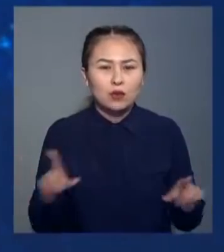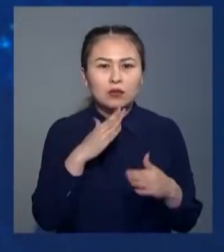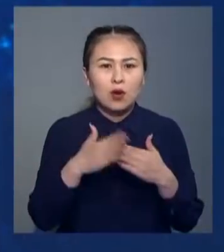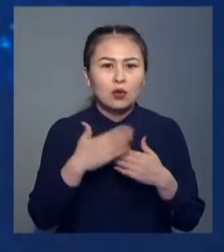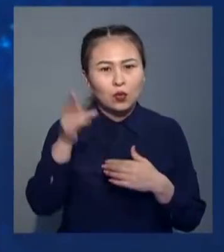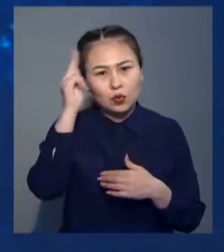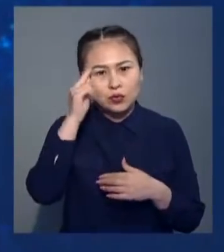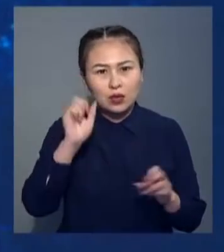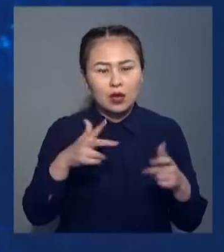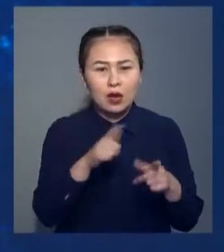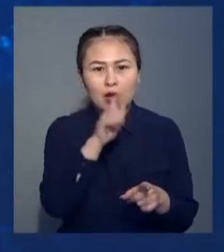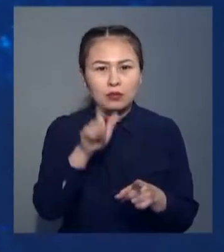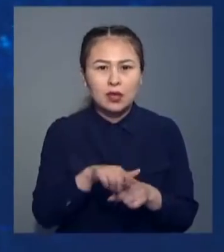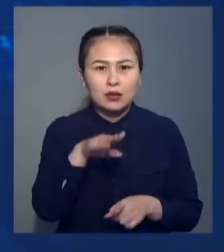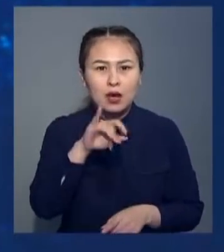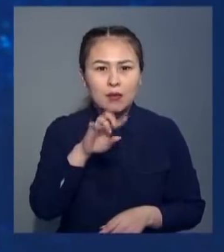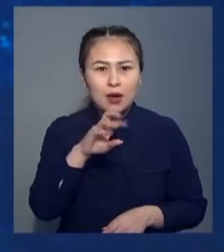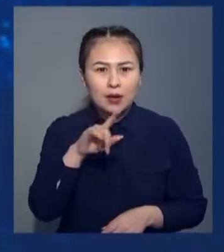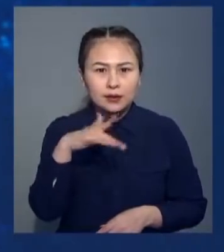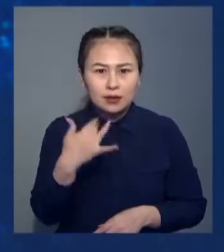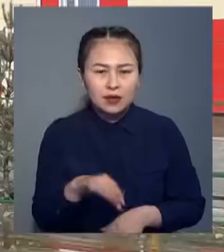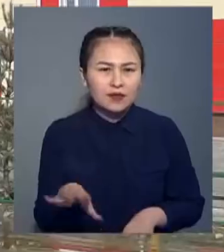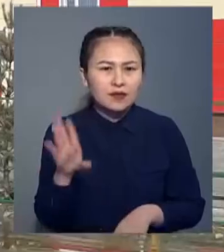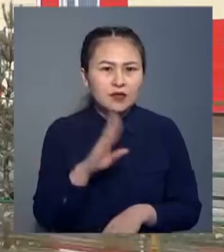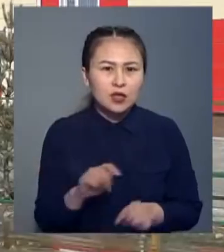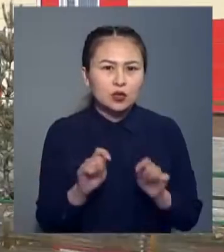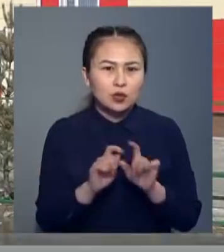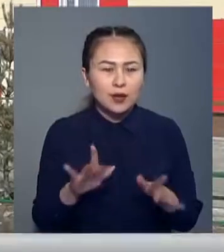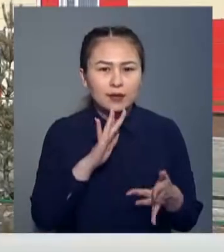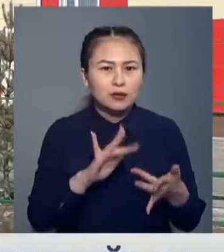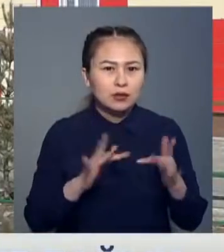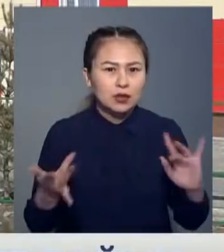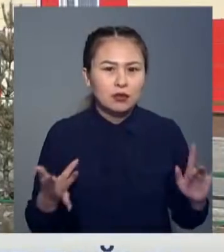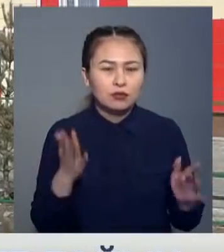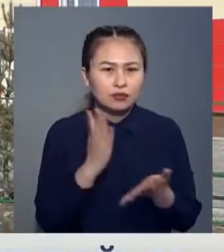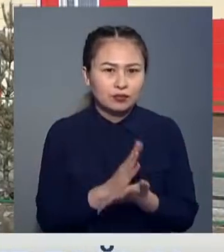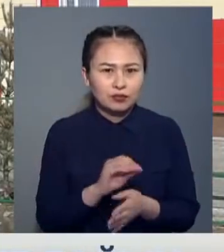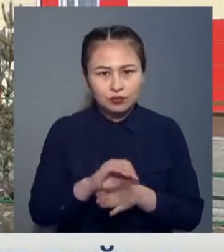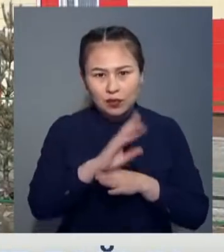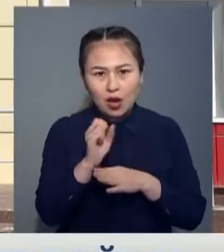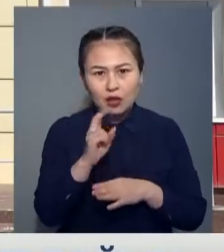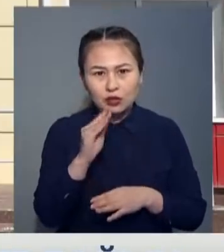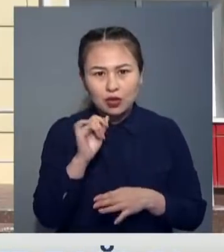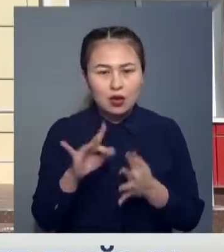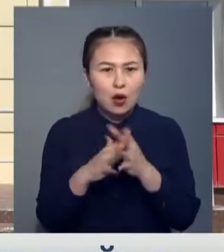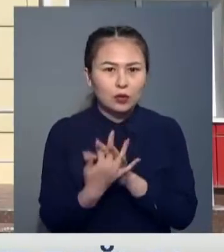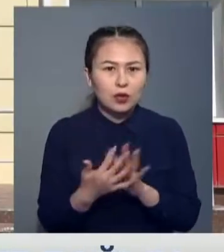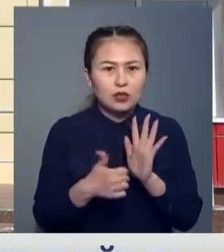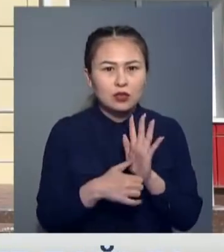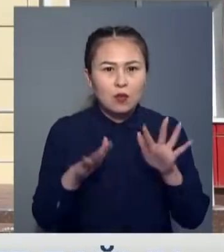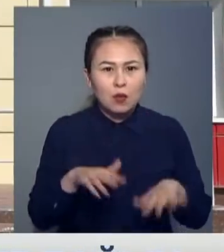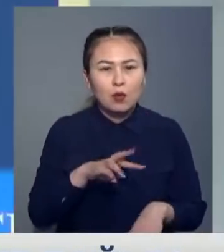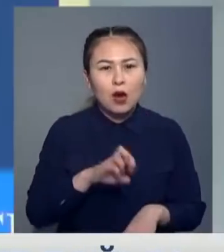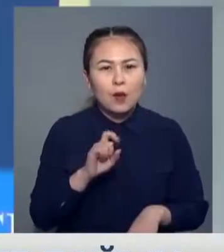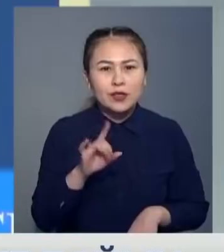қашықтан оқытуға дайын. Мәселен, Тарбағатай ауданының барлық мекемелері интернет желісімен қамтылған. Ақжар ауылындағы 600 орындық